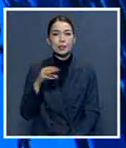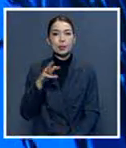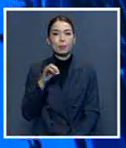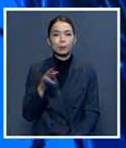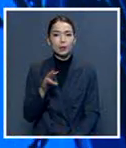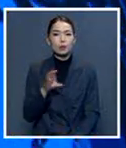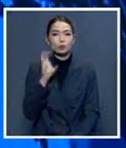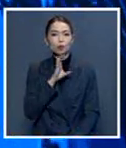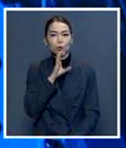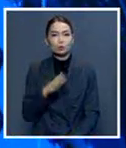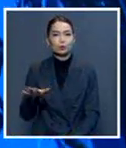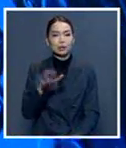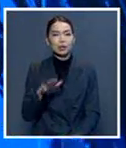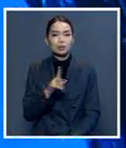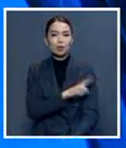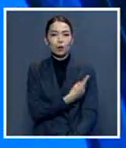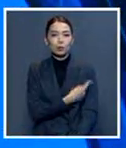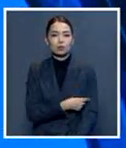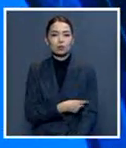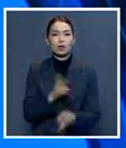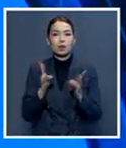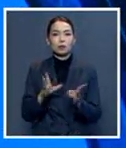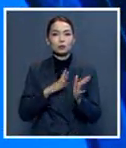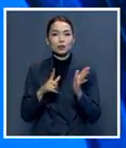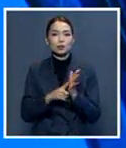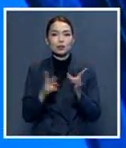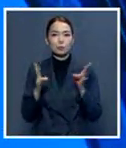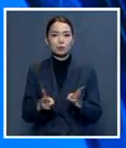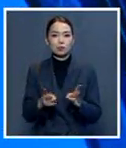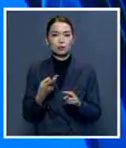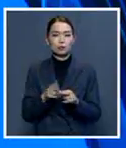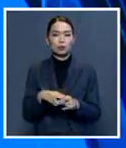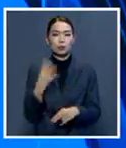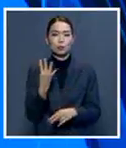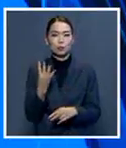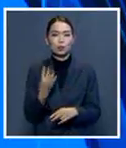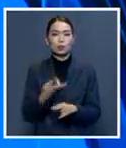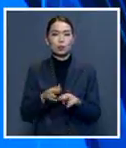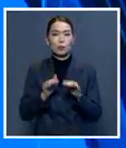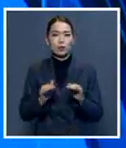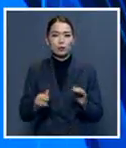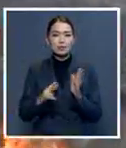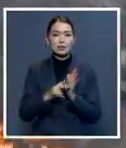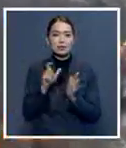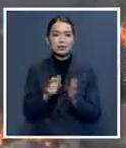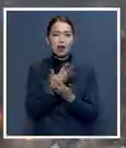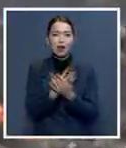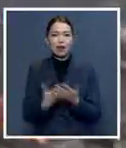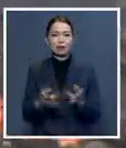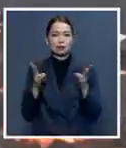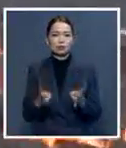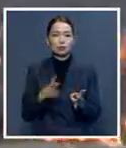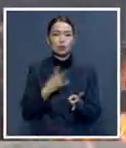Йеменнің солтүстік батысында ауруханаға зымыран құлап, 7 адам қаза тапты. Олардың 4-еуі балалар. Тағы 8-і әр түрлі жарақаттар алып, 2